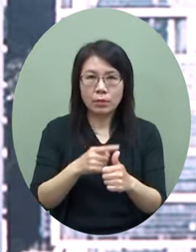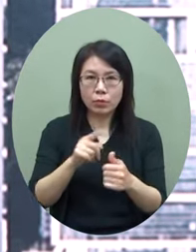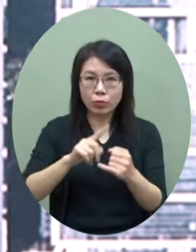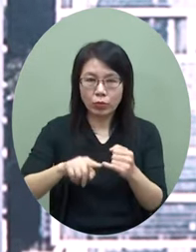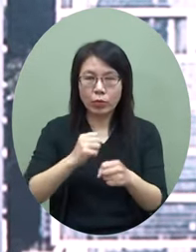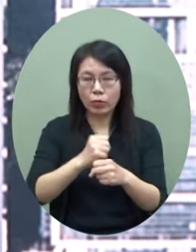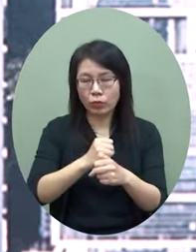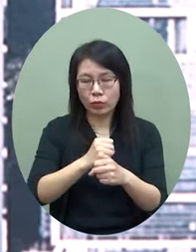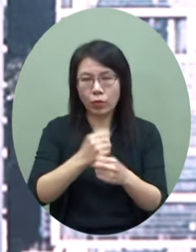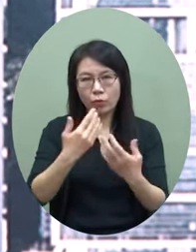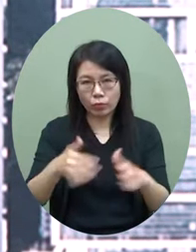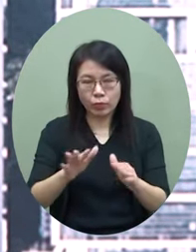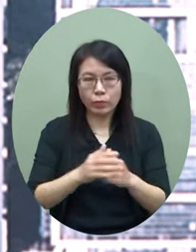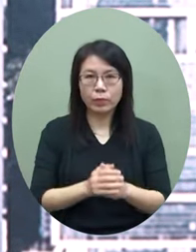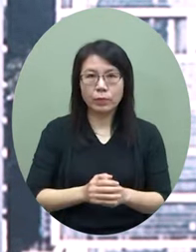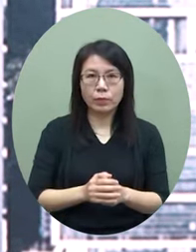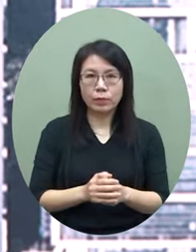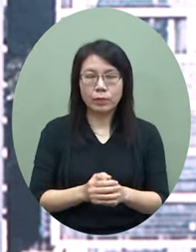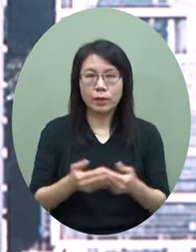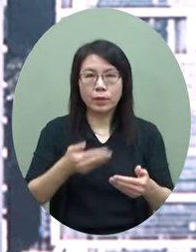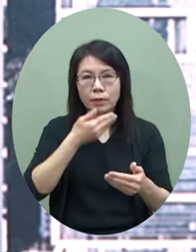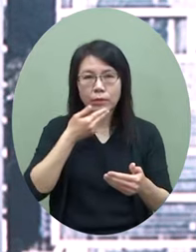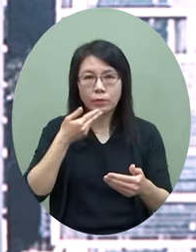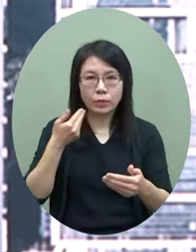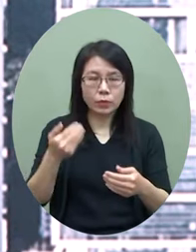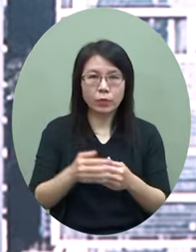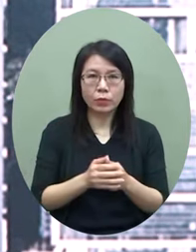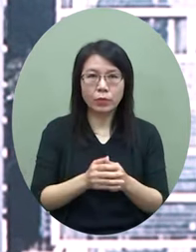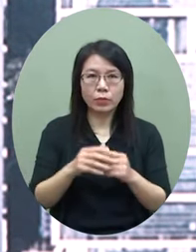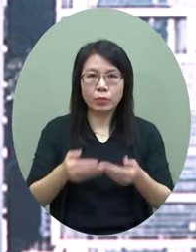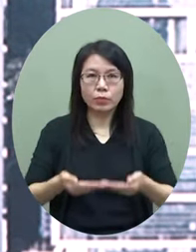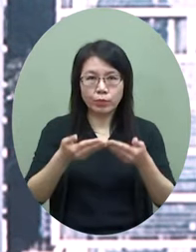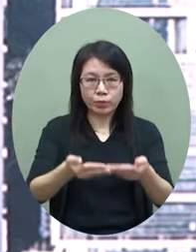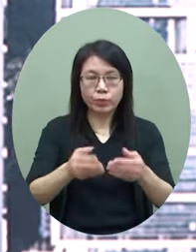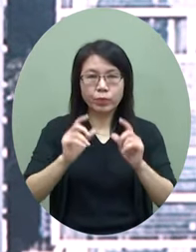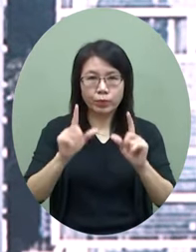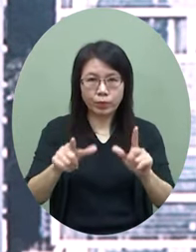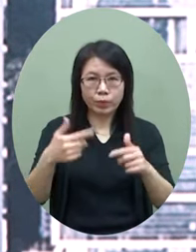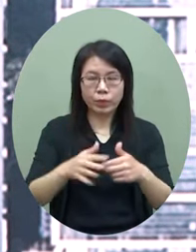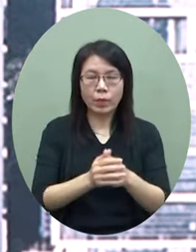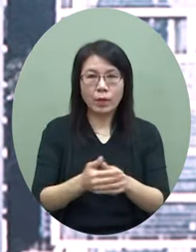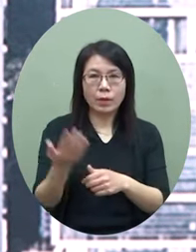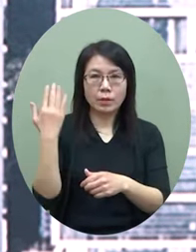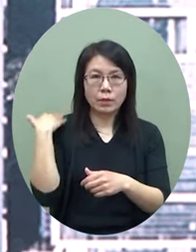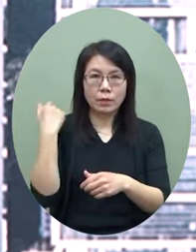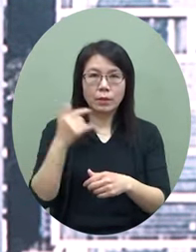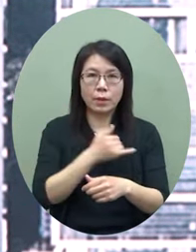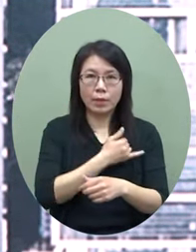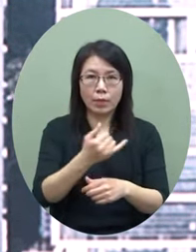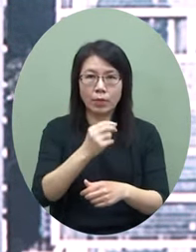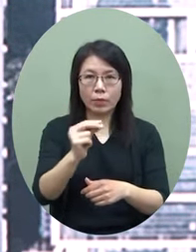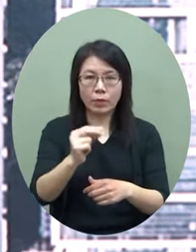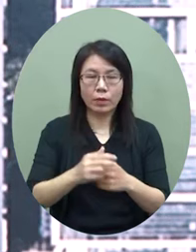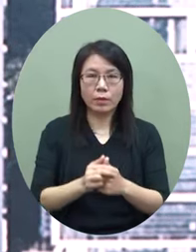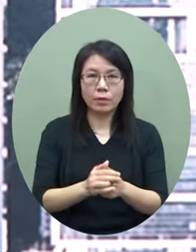結工作都完成了所以今早跟大家做一個交代在過去這個週末進